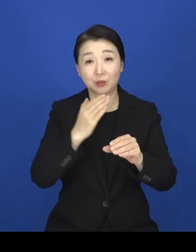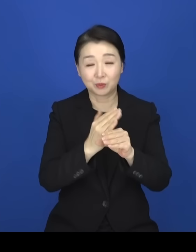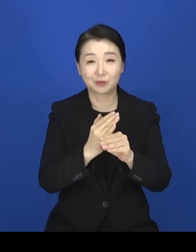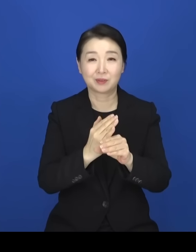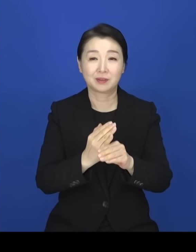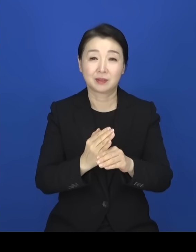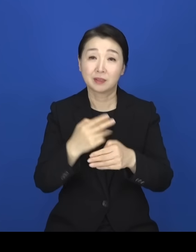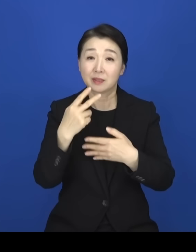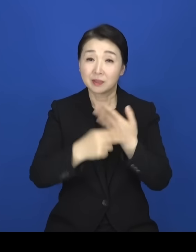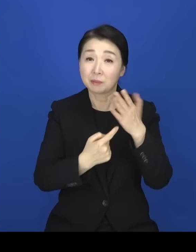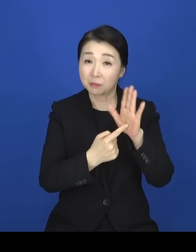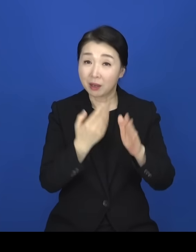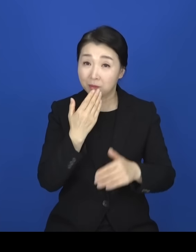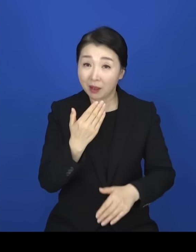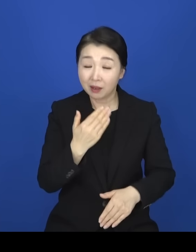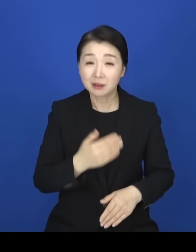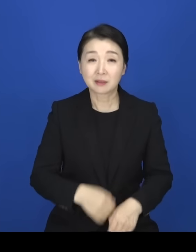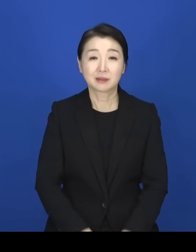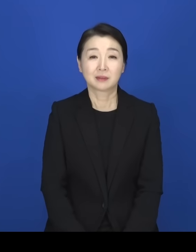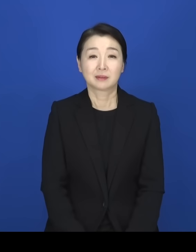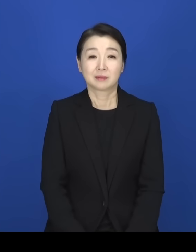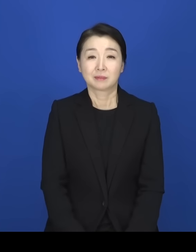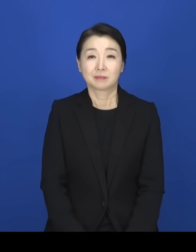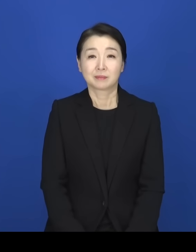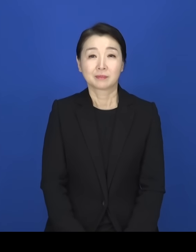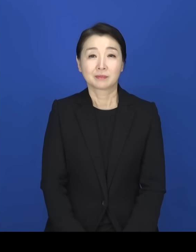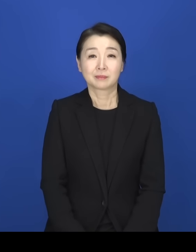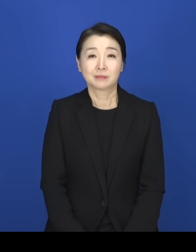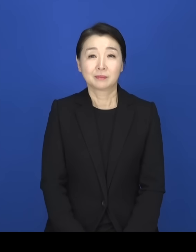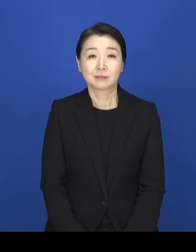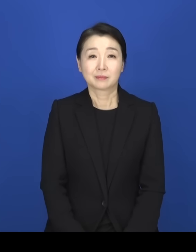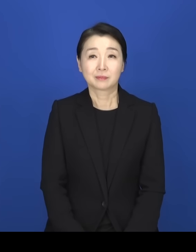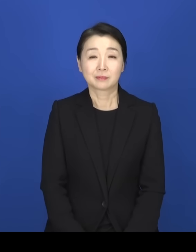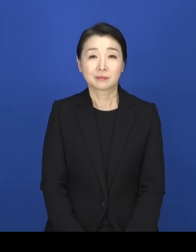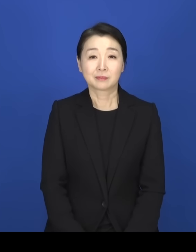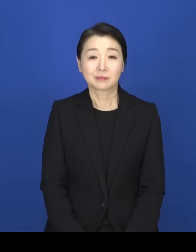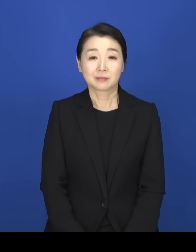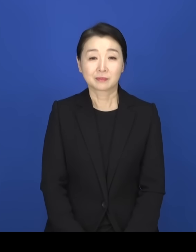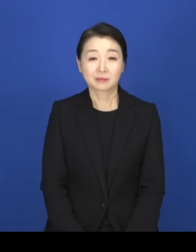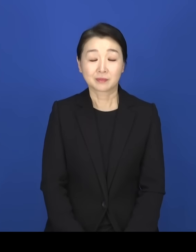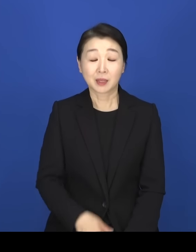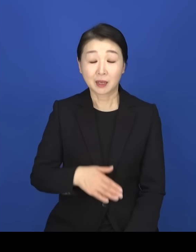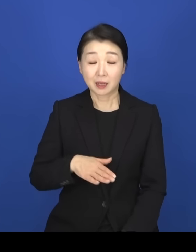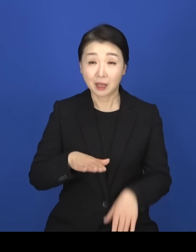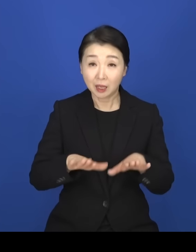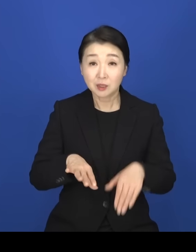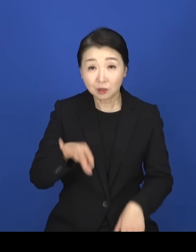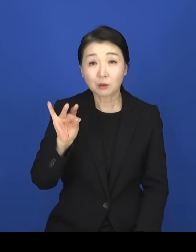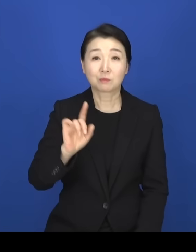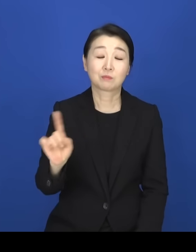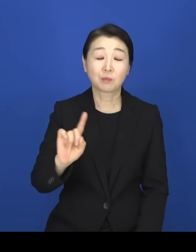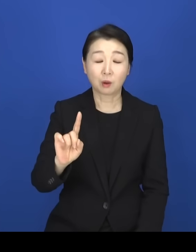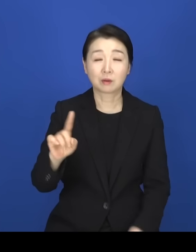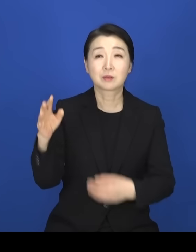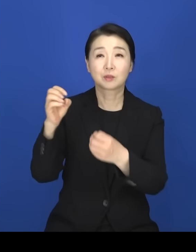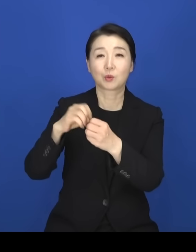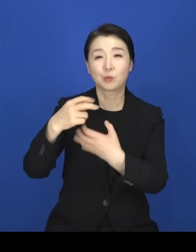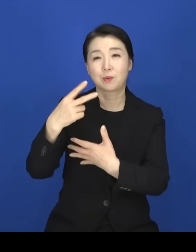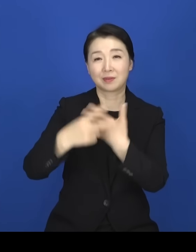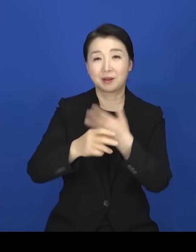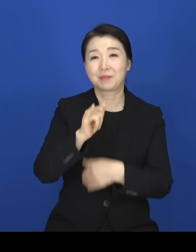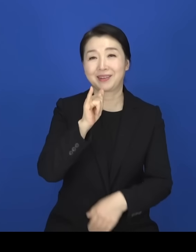곧 방영이 되고. 지금은 제가 처음으로 사극이란 장르를 잘 선택했어요.